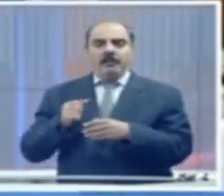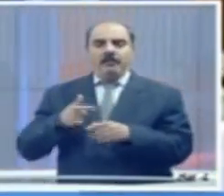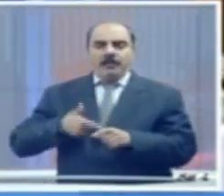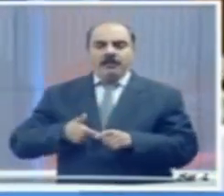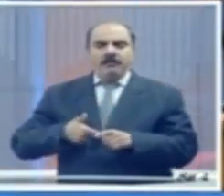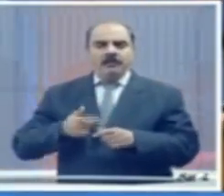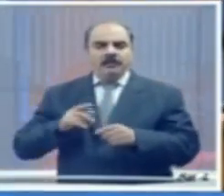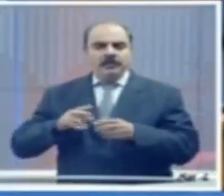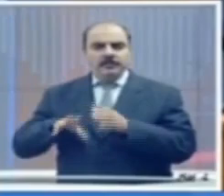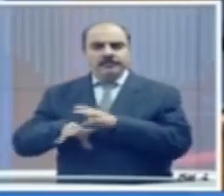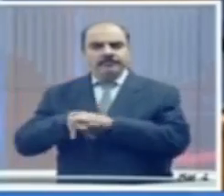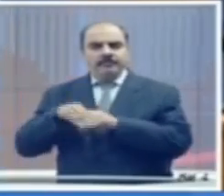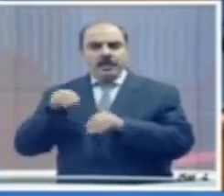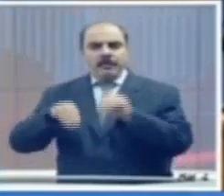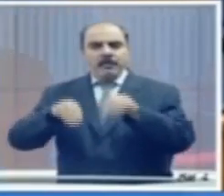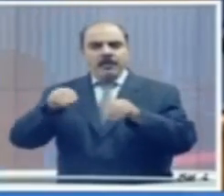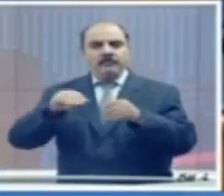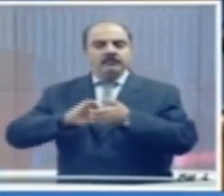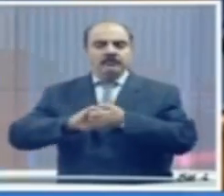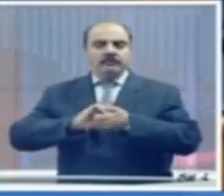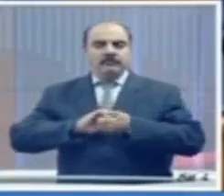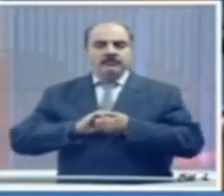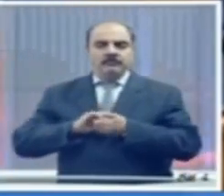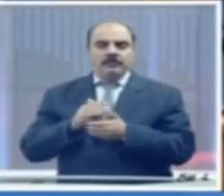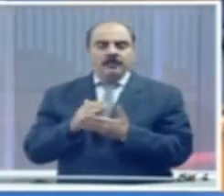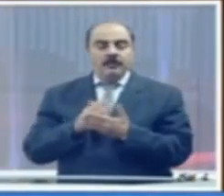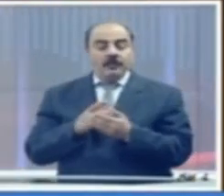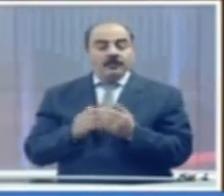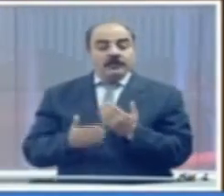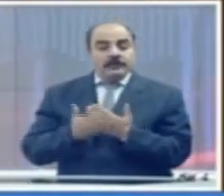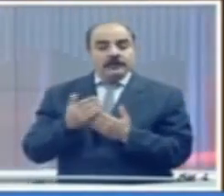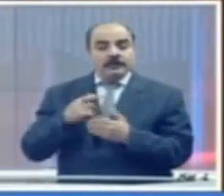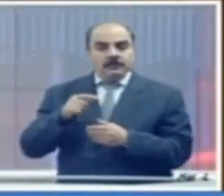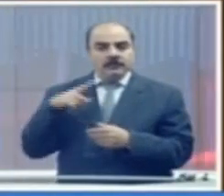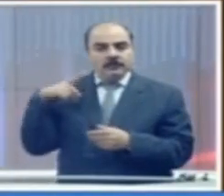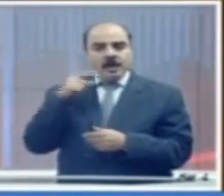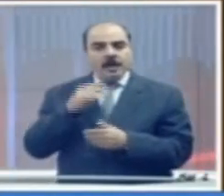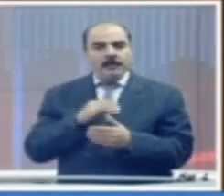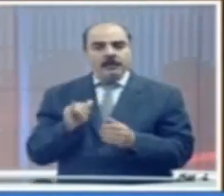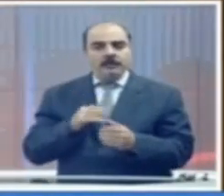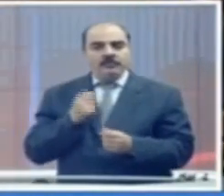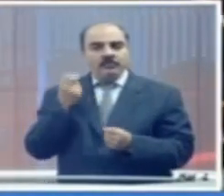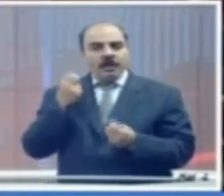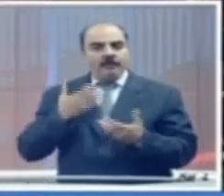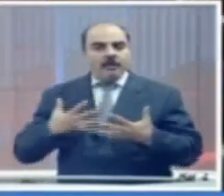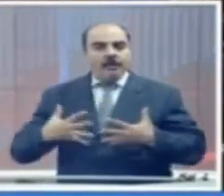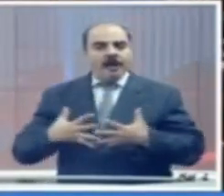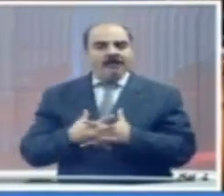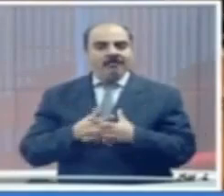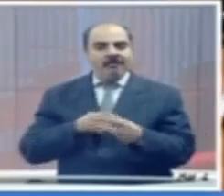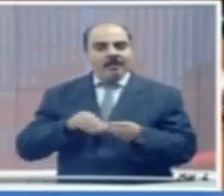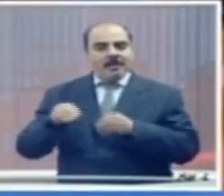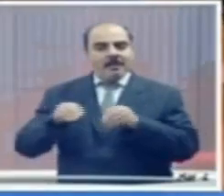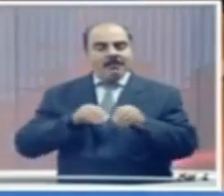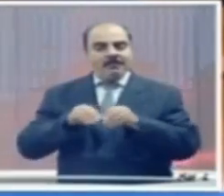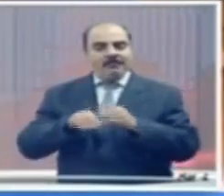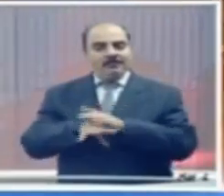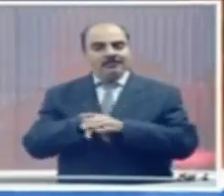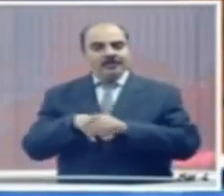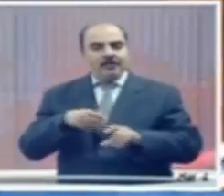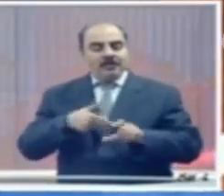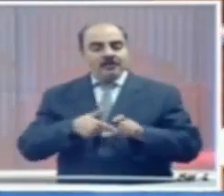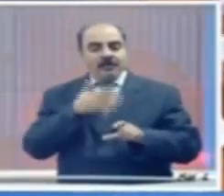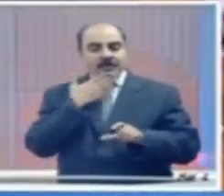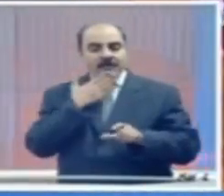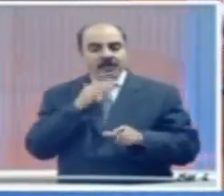البنية التحتية بالقارة. وقال الملا إن تحديات الفترة الحالية عززت ثقافة التعاون بين الدول، واعتبر أن